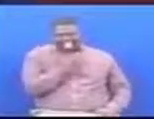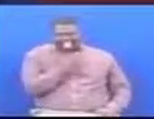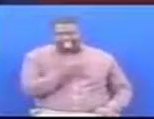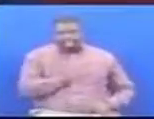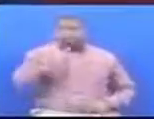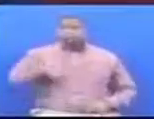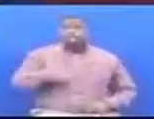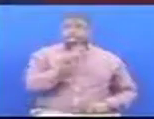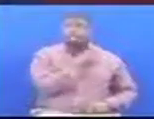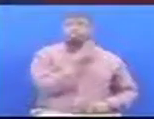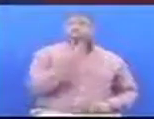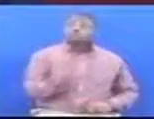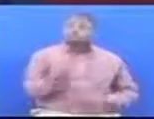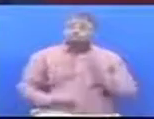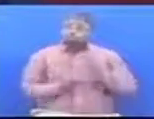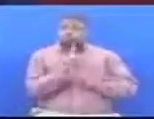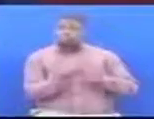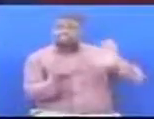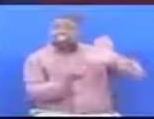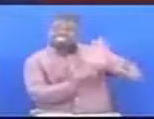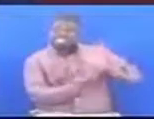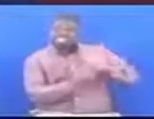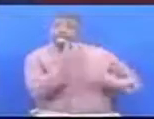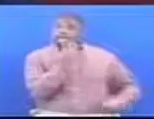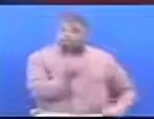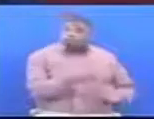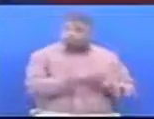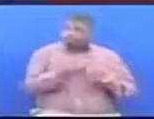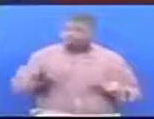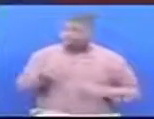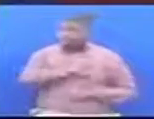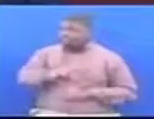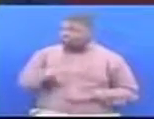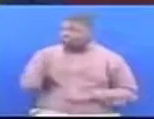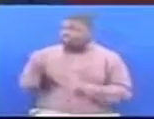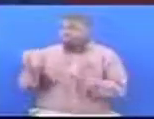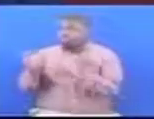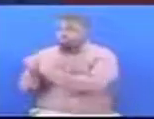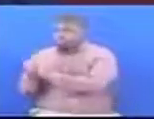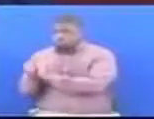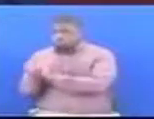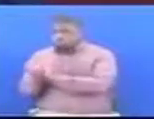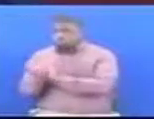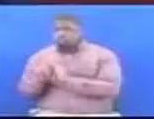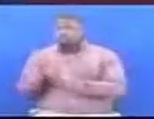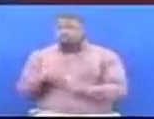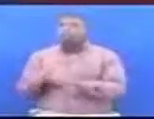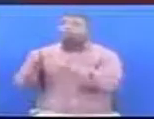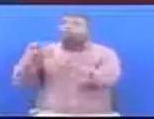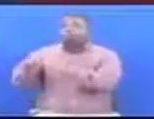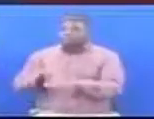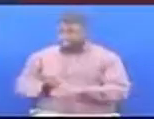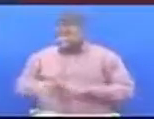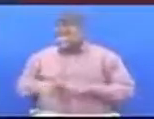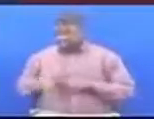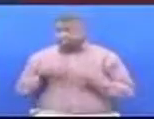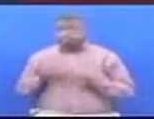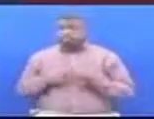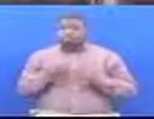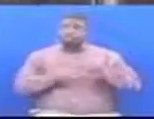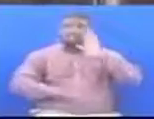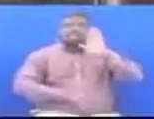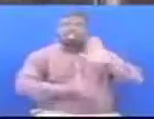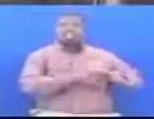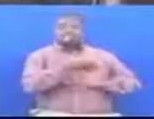Miaka 45, toka mwaka 1965 hadi mwaka 2010 akiwa mbunge, na alianza